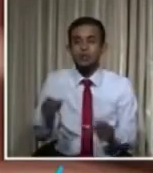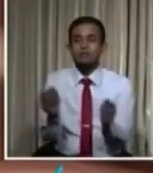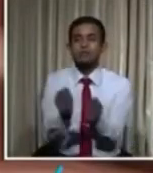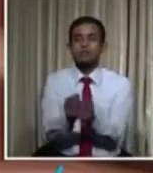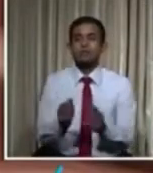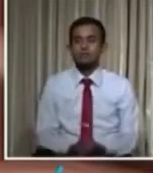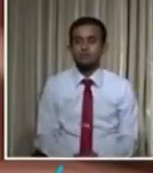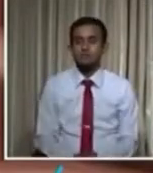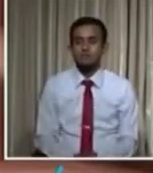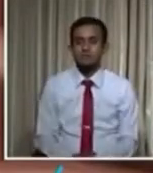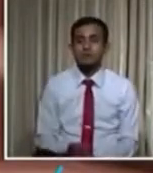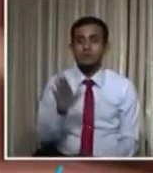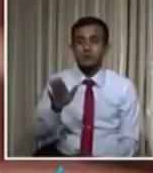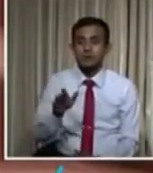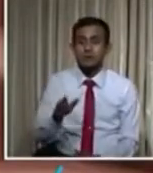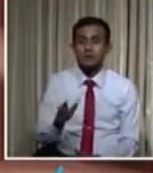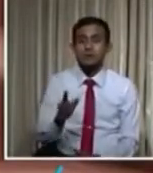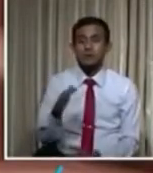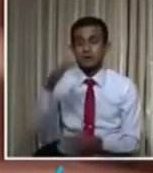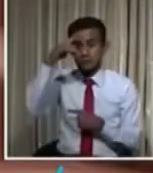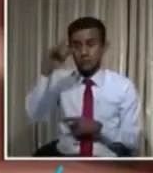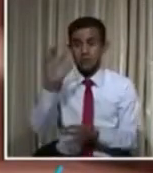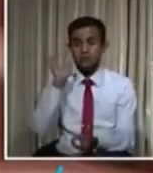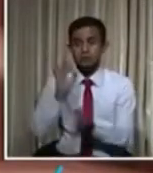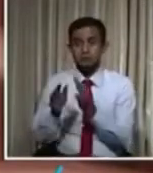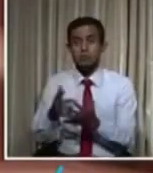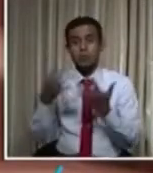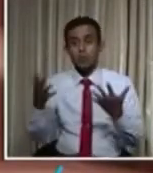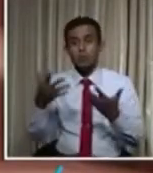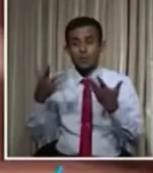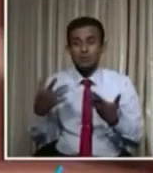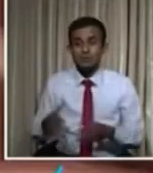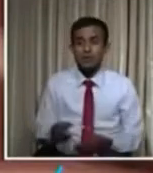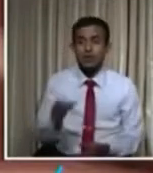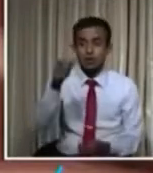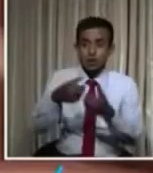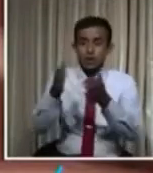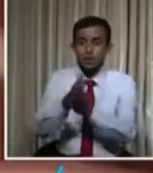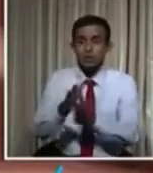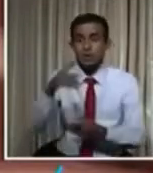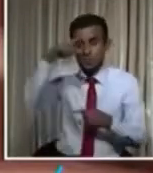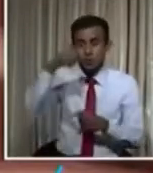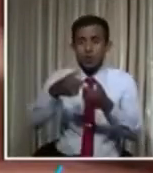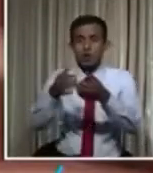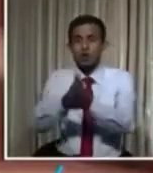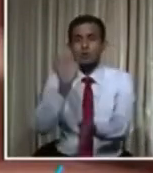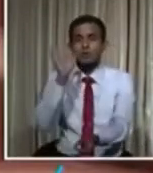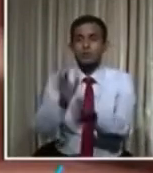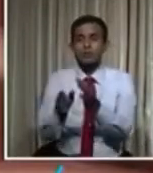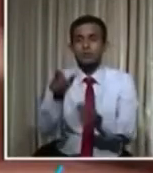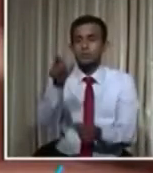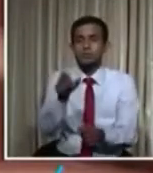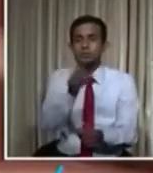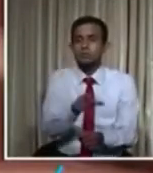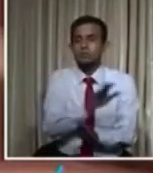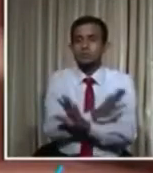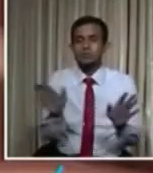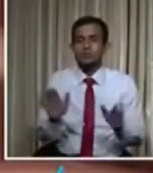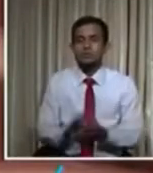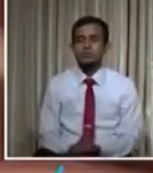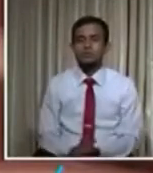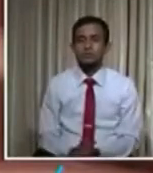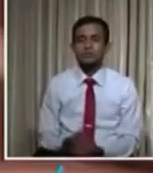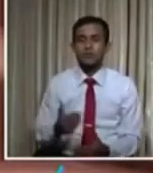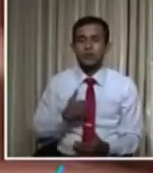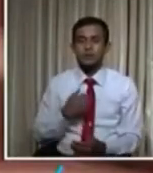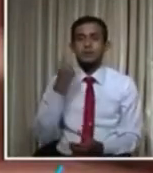ක්‍රියාකලාපය. ඒකෙන් තමයි ඔය පඹය පුත්තනේමයි ඔක්කොම ආවේ. ඉතින් ඒක නිසා ඔබතුමාගේ පඹය ඔබතුමාමයි පුත්ත ගත්තේ මිනිස්සු නෙවෙයි. ඒක නිසා